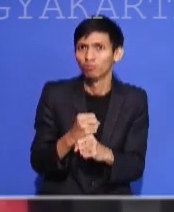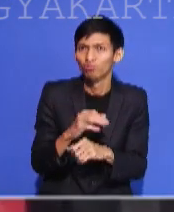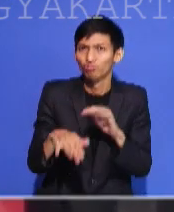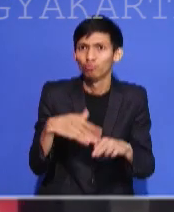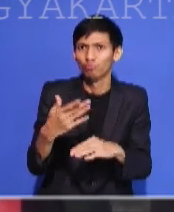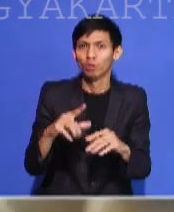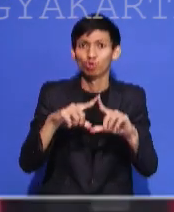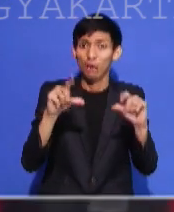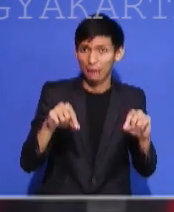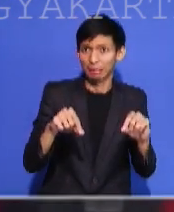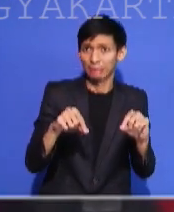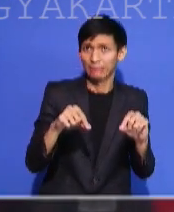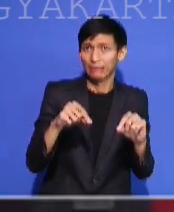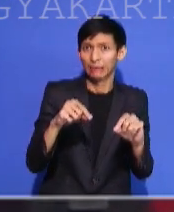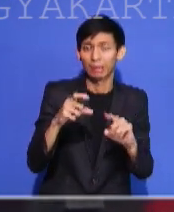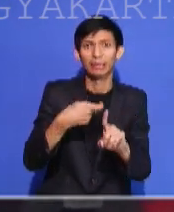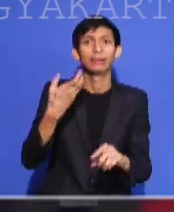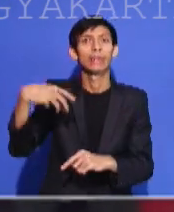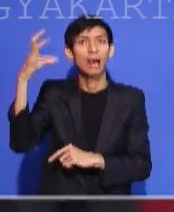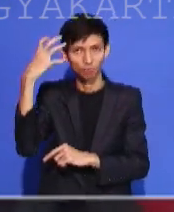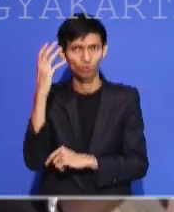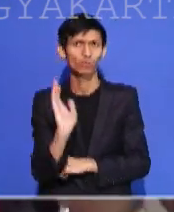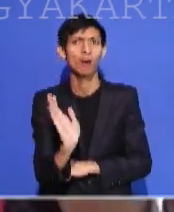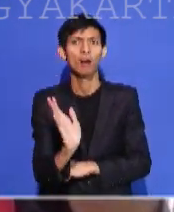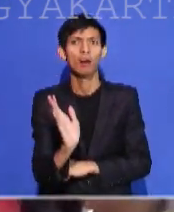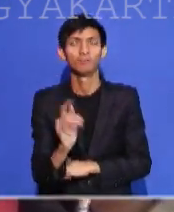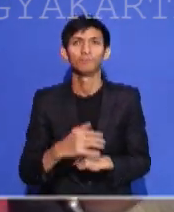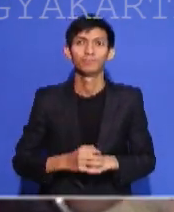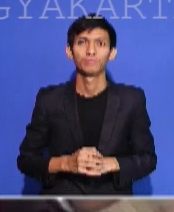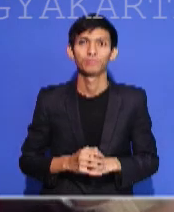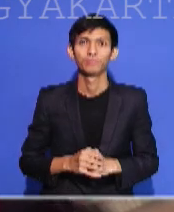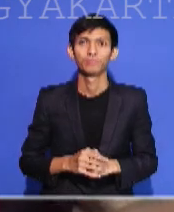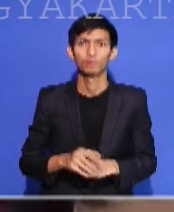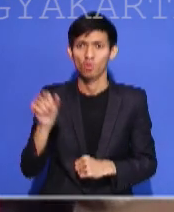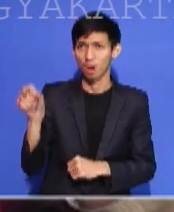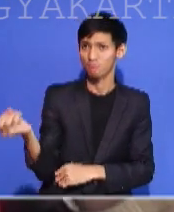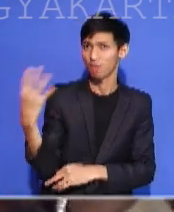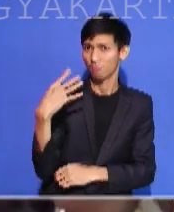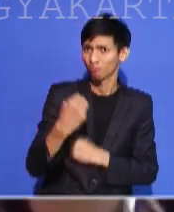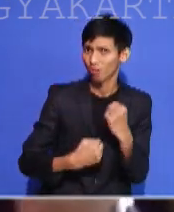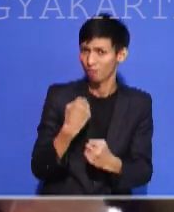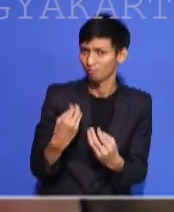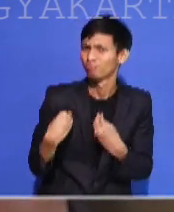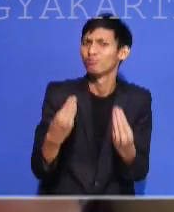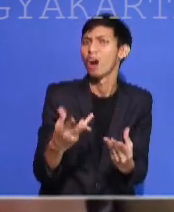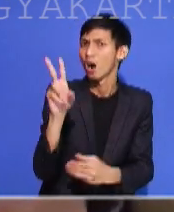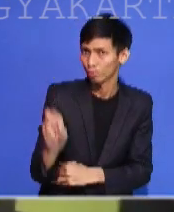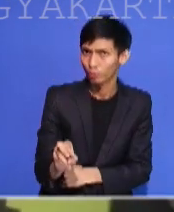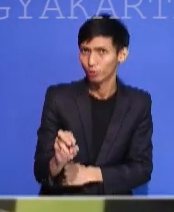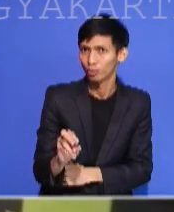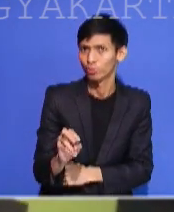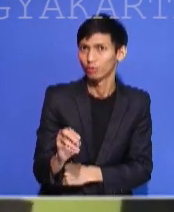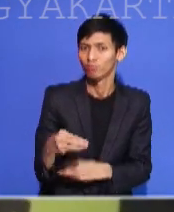anjuran dari dinsos Naker Trans kota Yogyakarta yang menyatakan perusahaan harus memenuhi apa yang sudah dijanjikan paling lambat tanggal